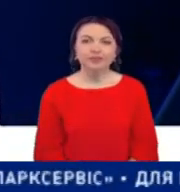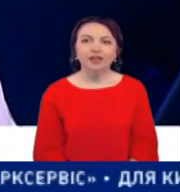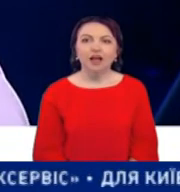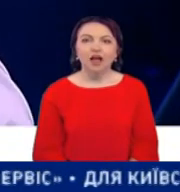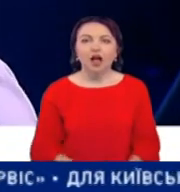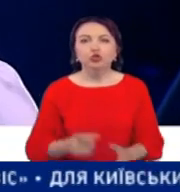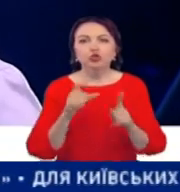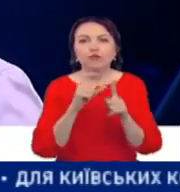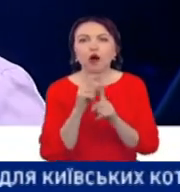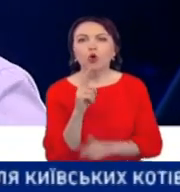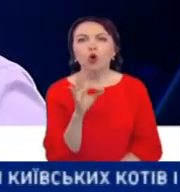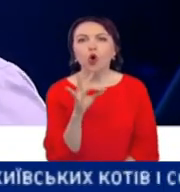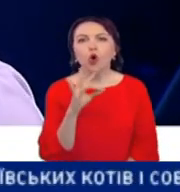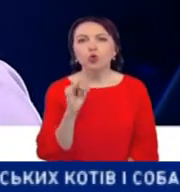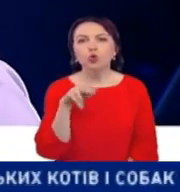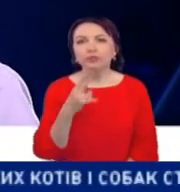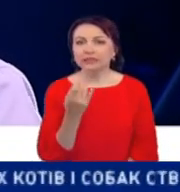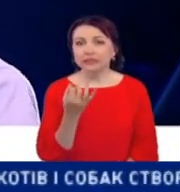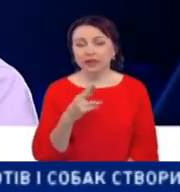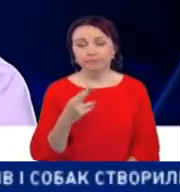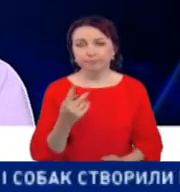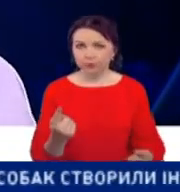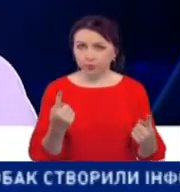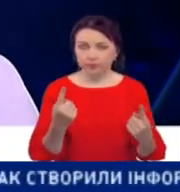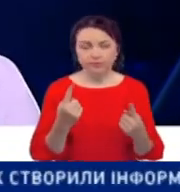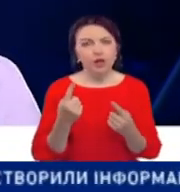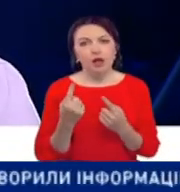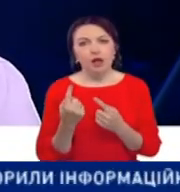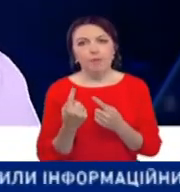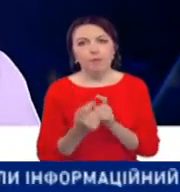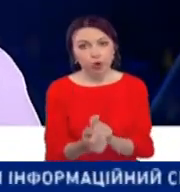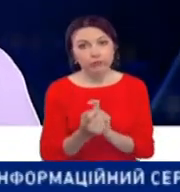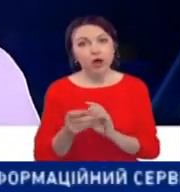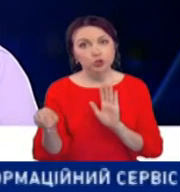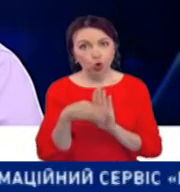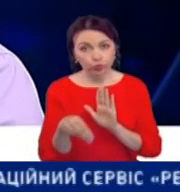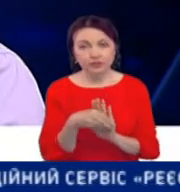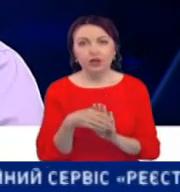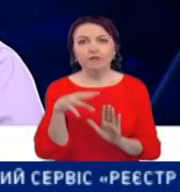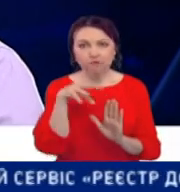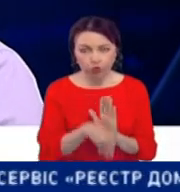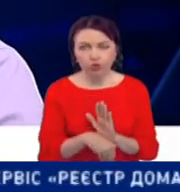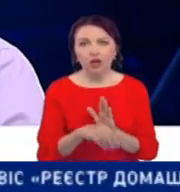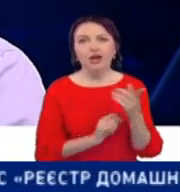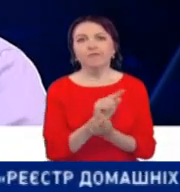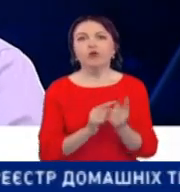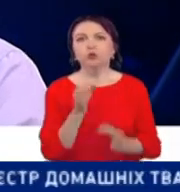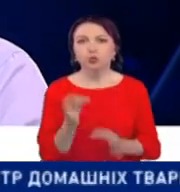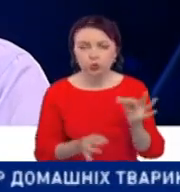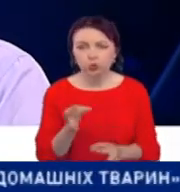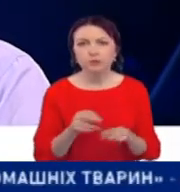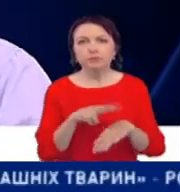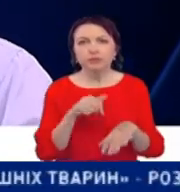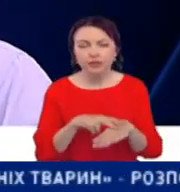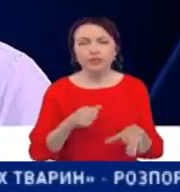поняття корупції, воно дуже всеохоплююче. Боротьба з корупцією, вона в себе включає і реформу там, судів, органів внутрішніх